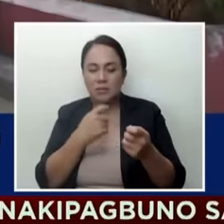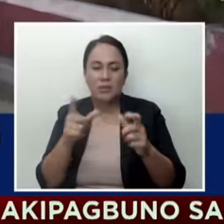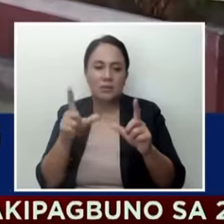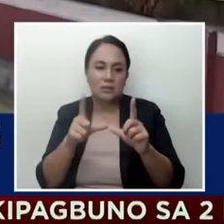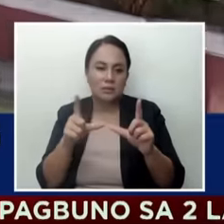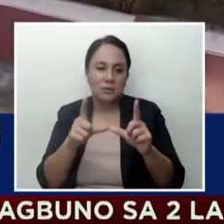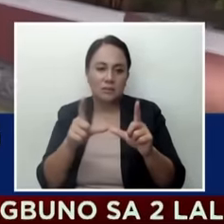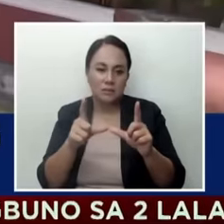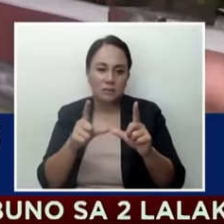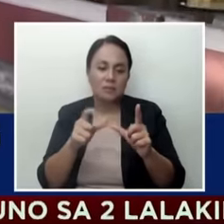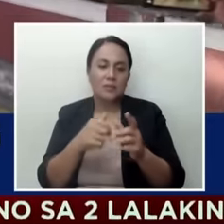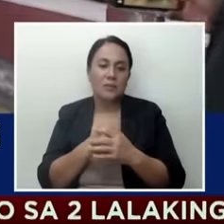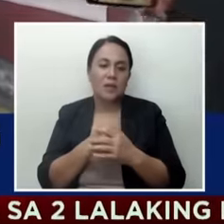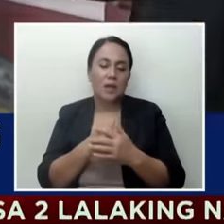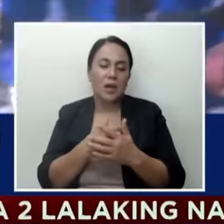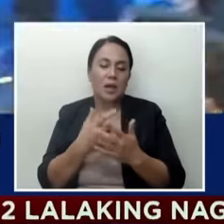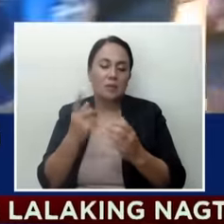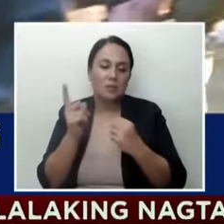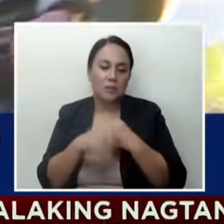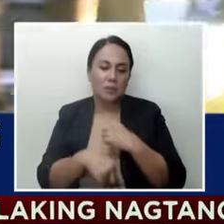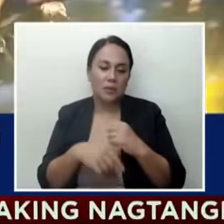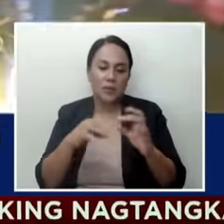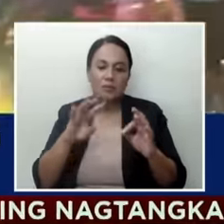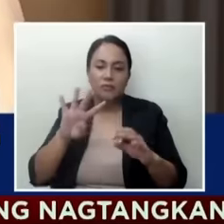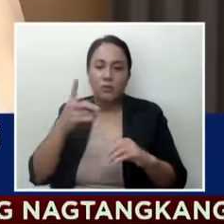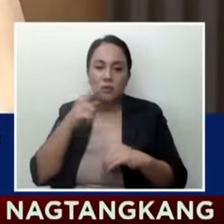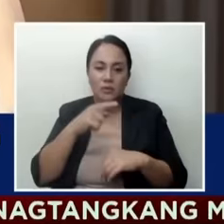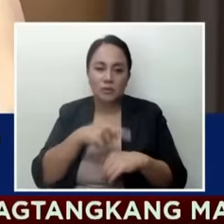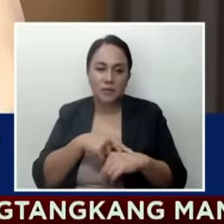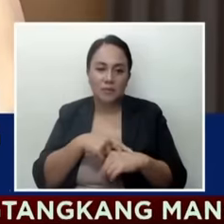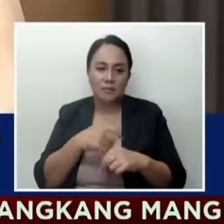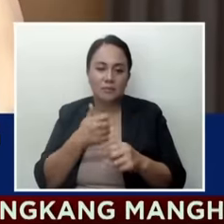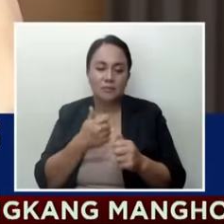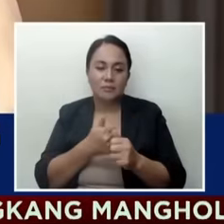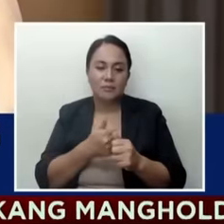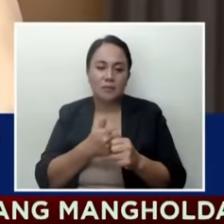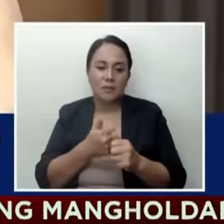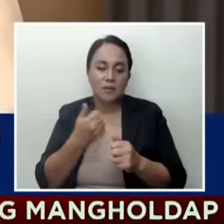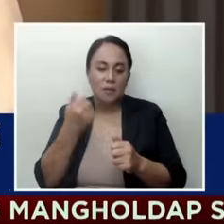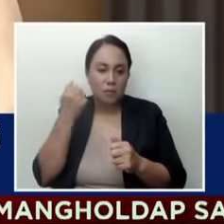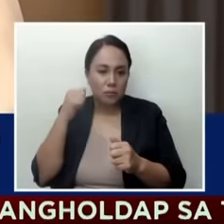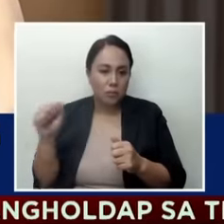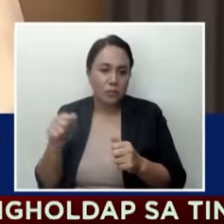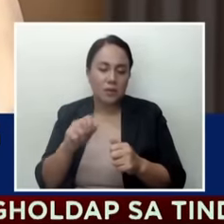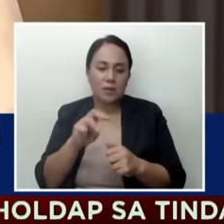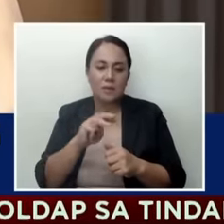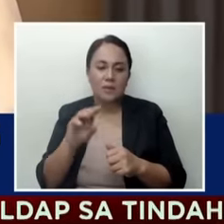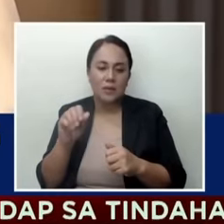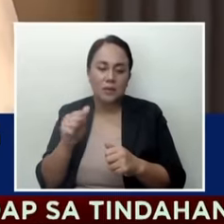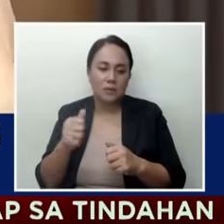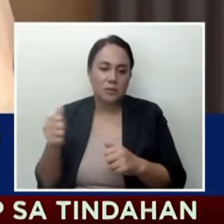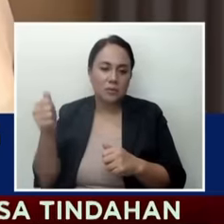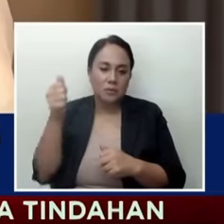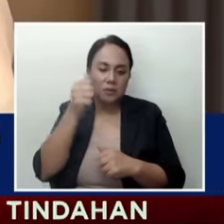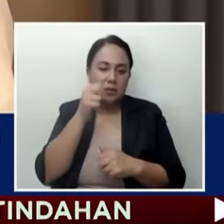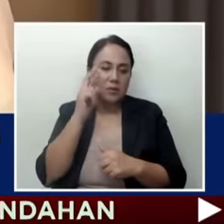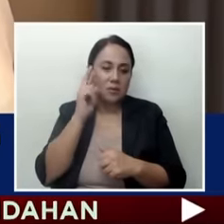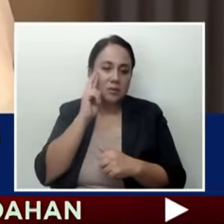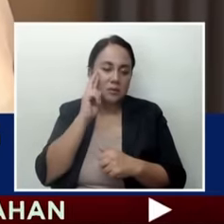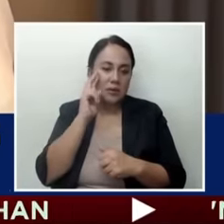ang ipapataw sa ika-apat na paglabag. Paliwanag po ni MMDA Acting Chairman Attorney Romando